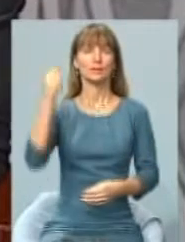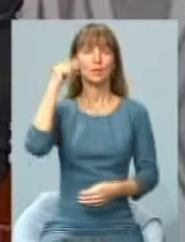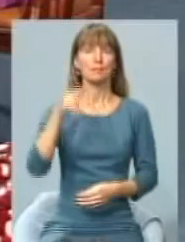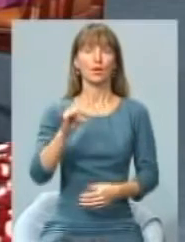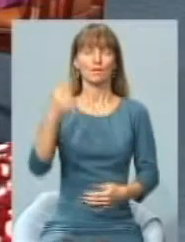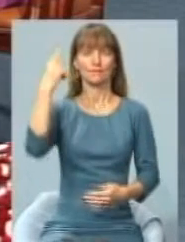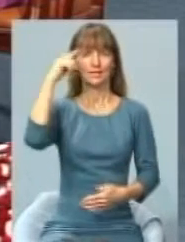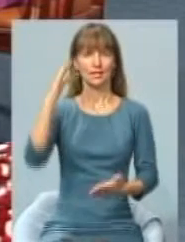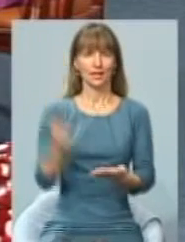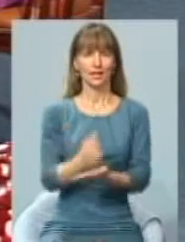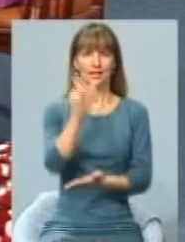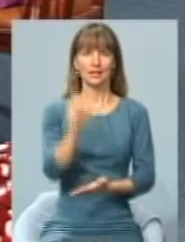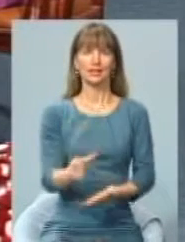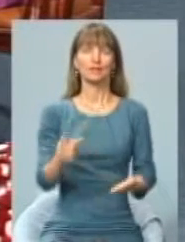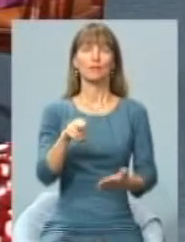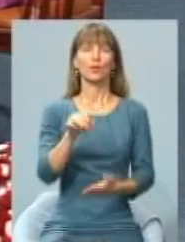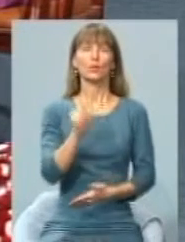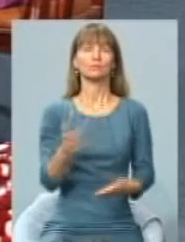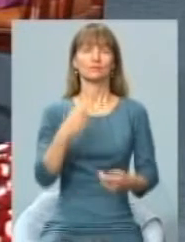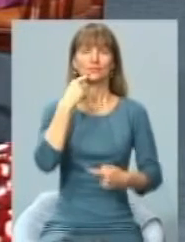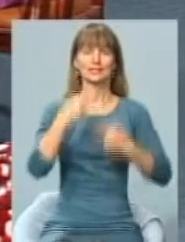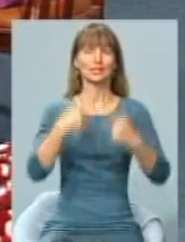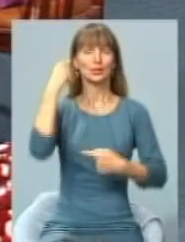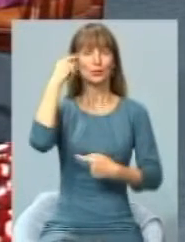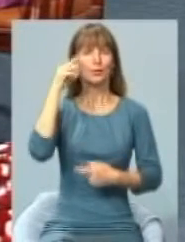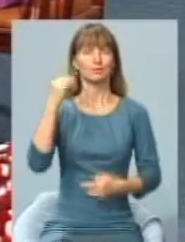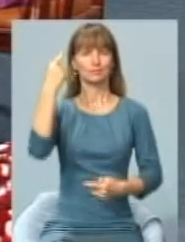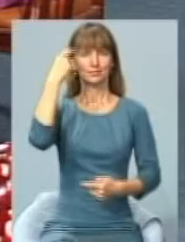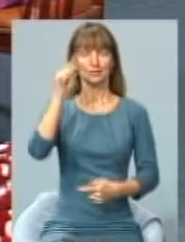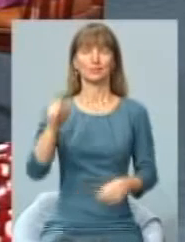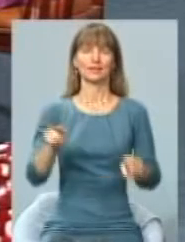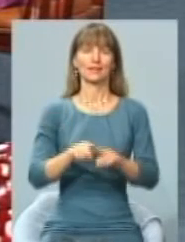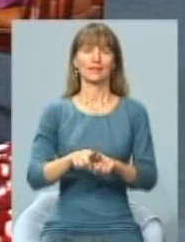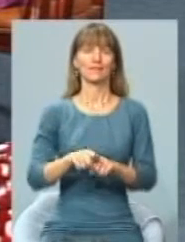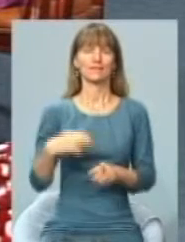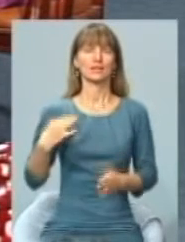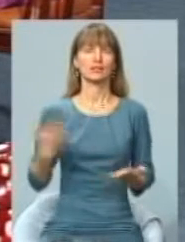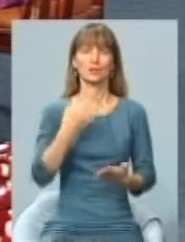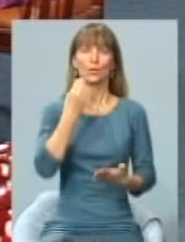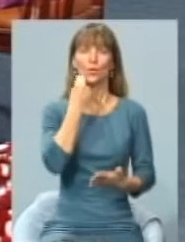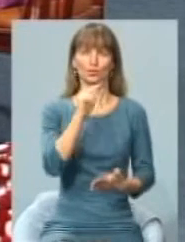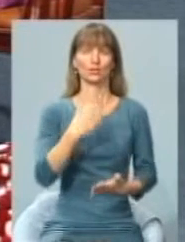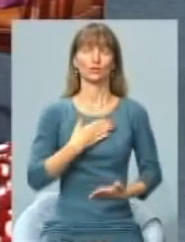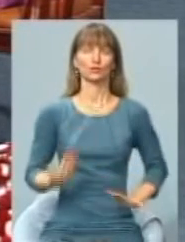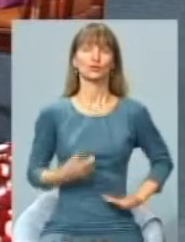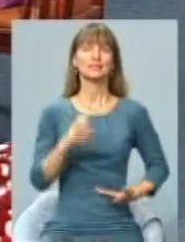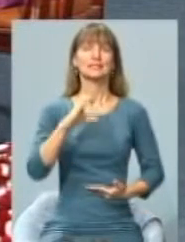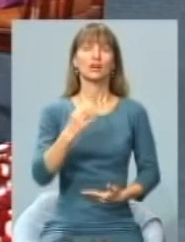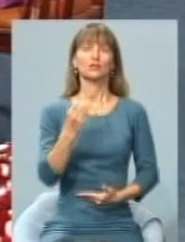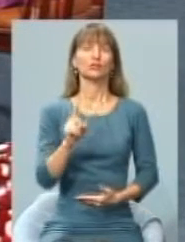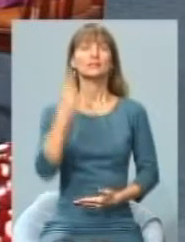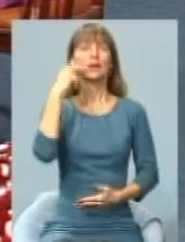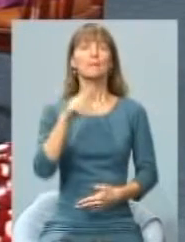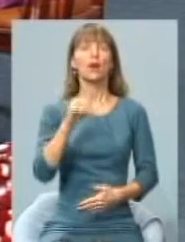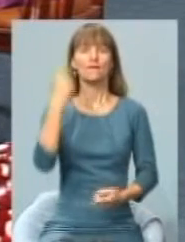про винахідників, про людей, які постійно щось думають та придумують, власне, такі речі, які покращують нам життя. Саша, що ти знаєш про